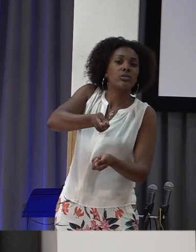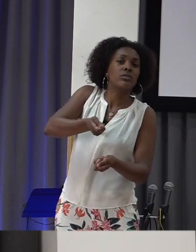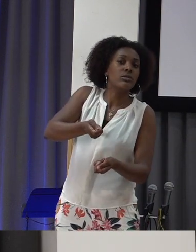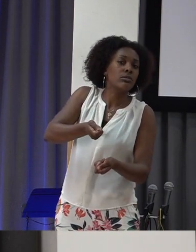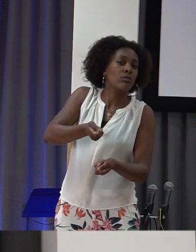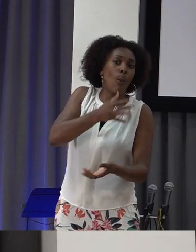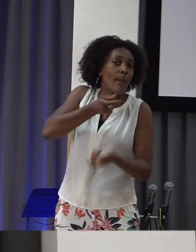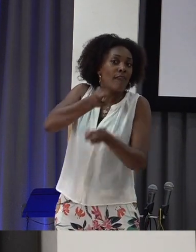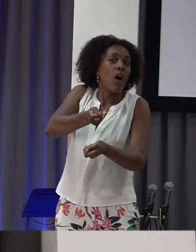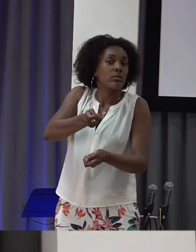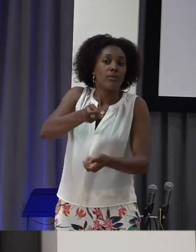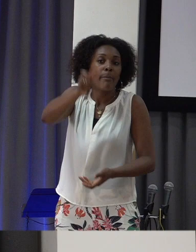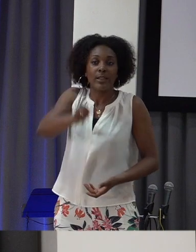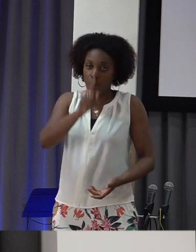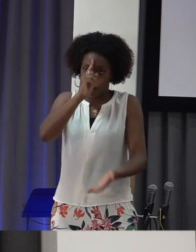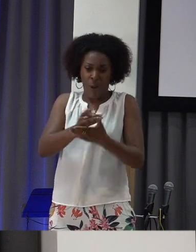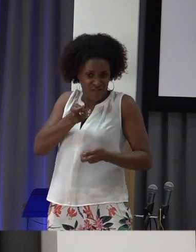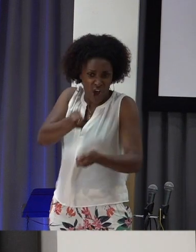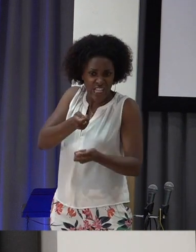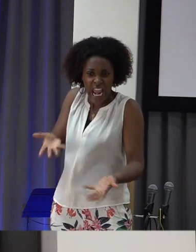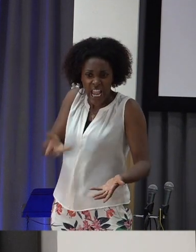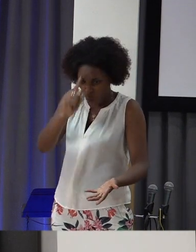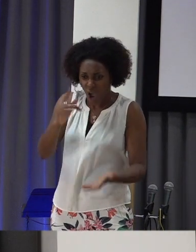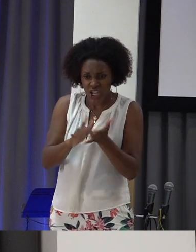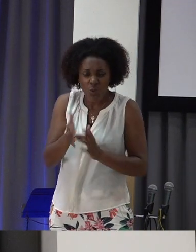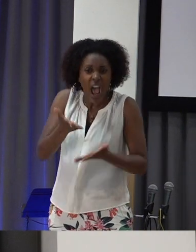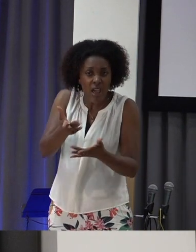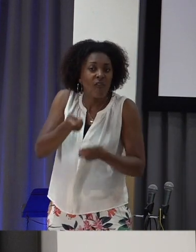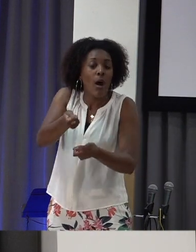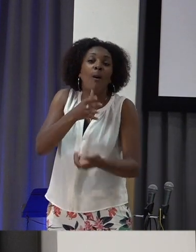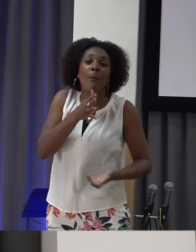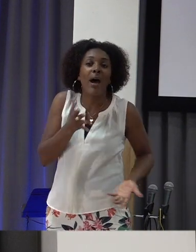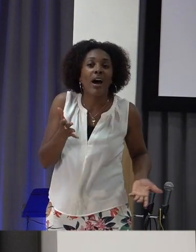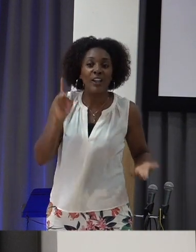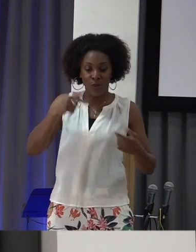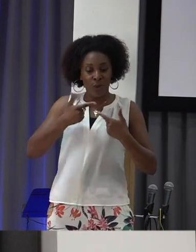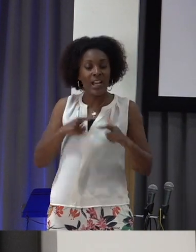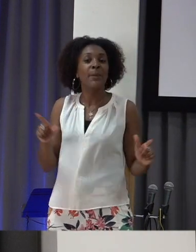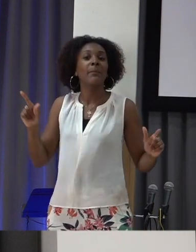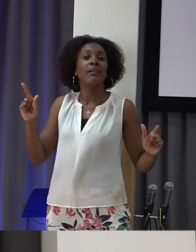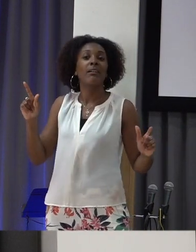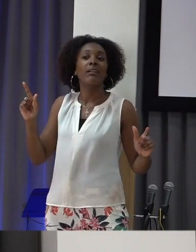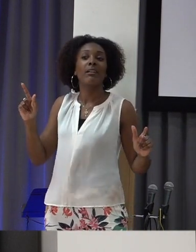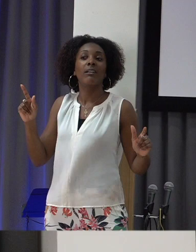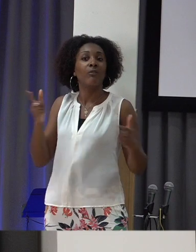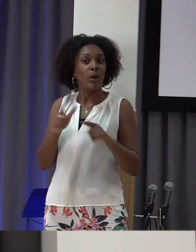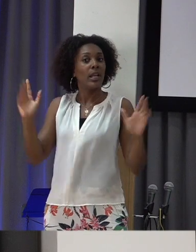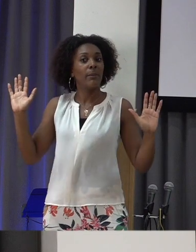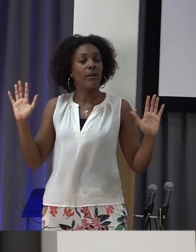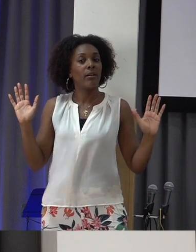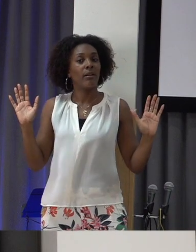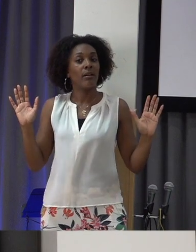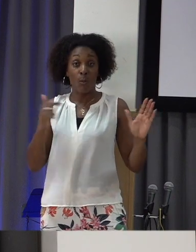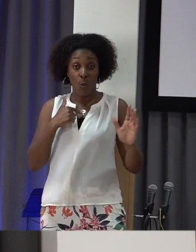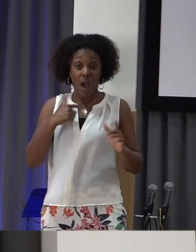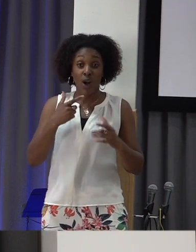ça. Elle ne peut qu'être une libre réponse à l'appel de Dieu. Il n'y a pas eu besoin ce soir de ma conversion, c'était